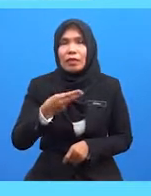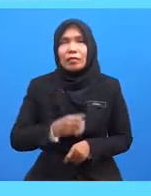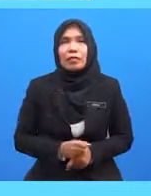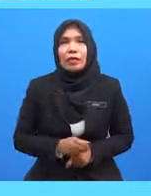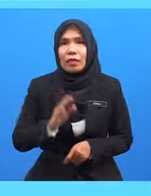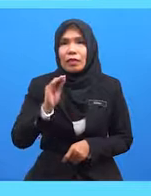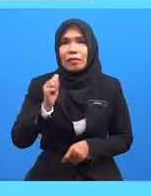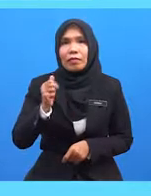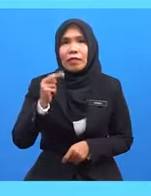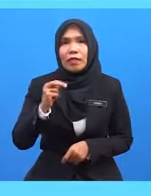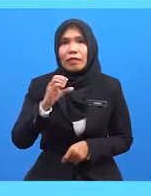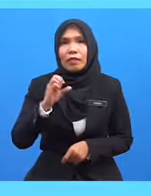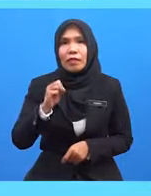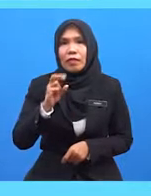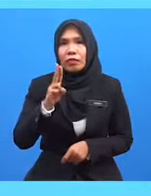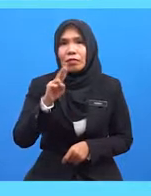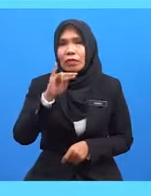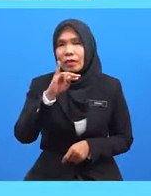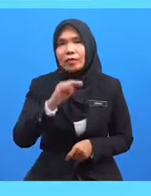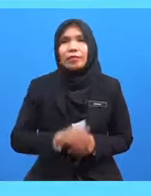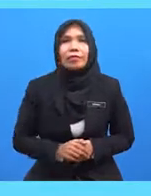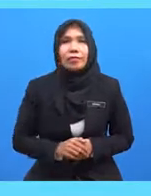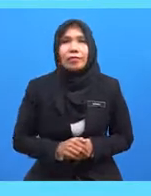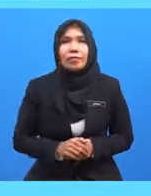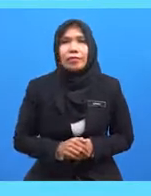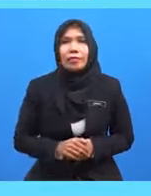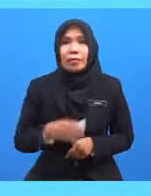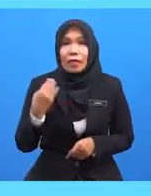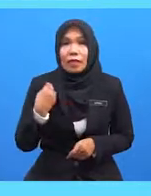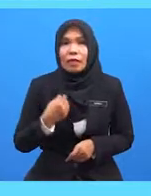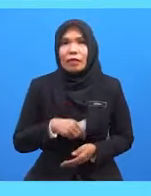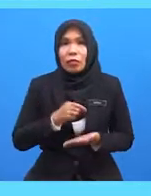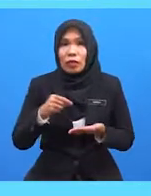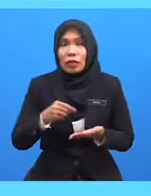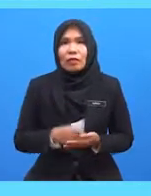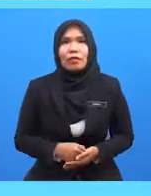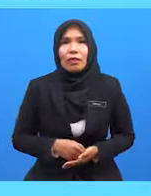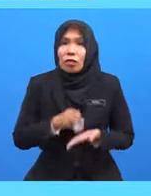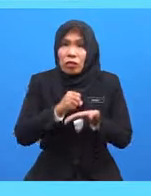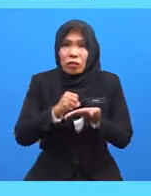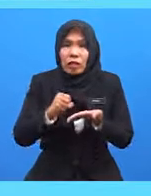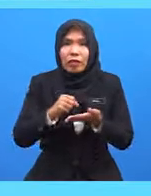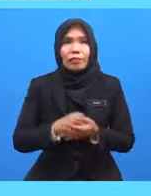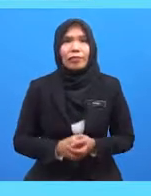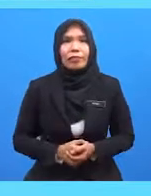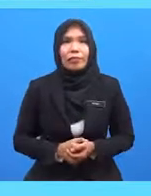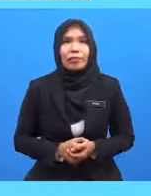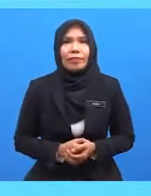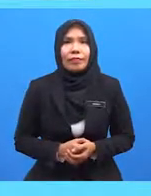karyanya Syair Si Burung Pungguk, Syair Sidang Fakir dan Syair